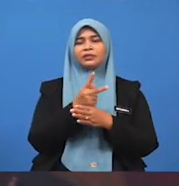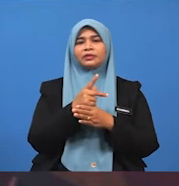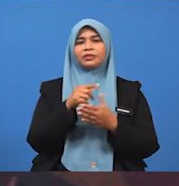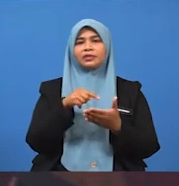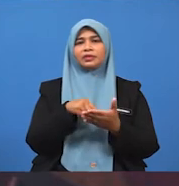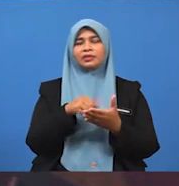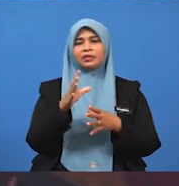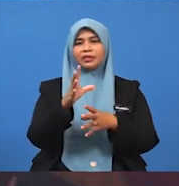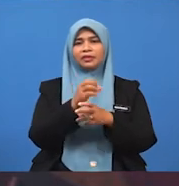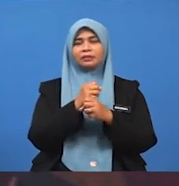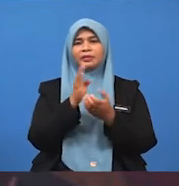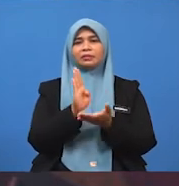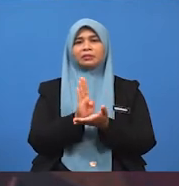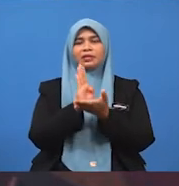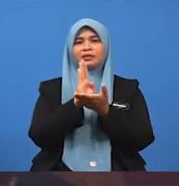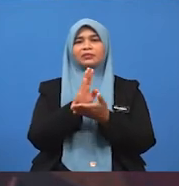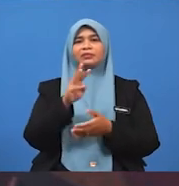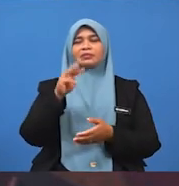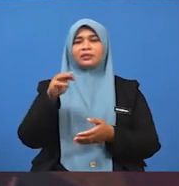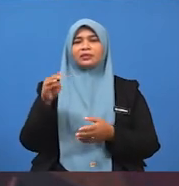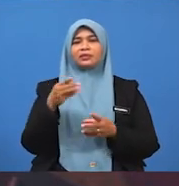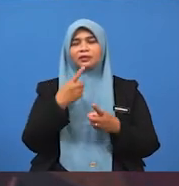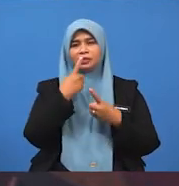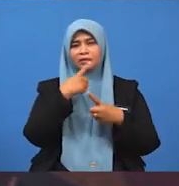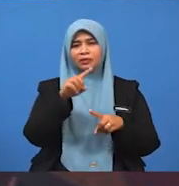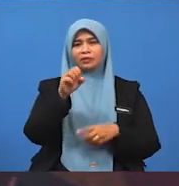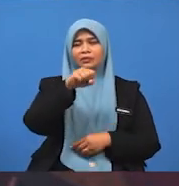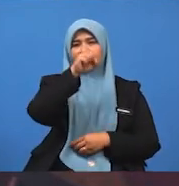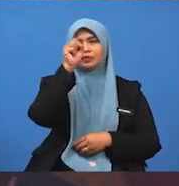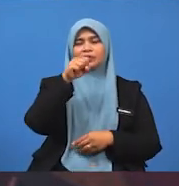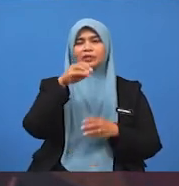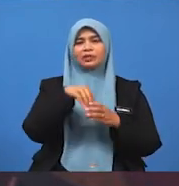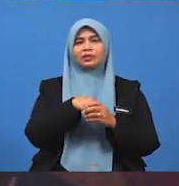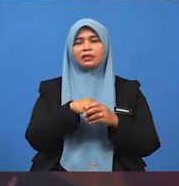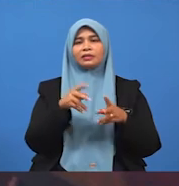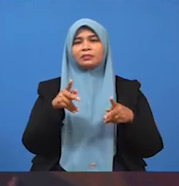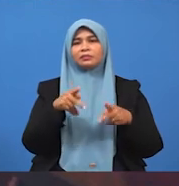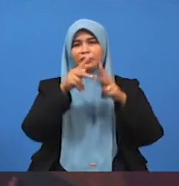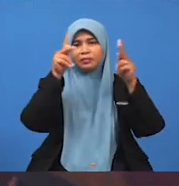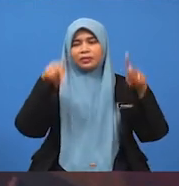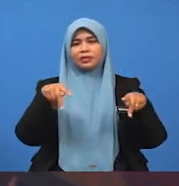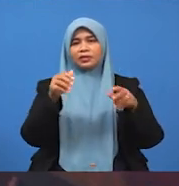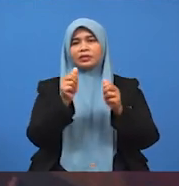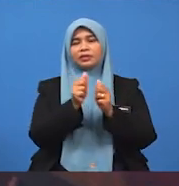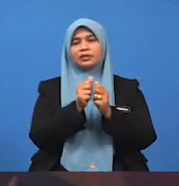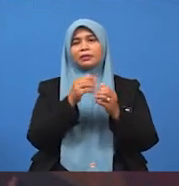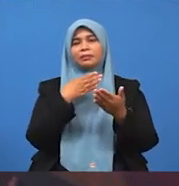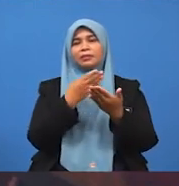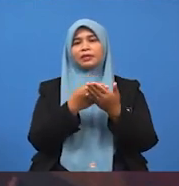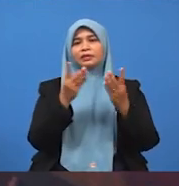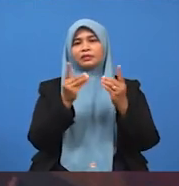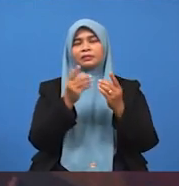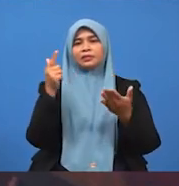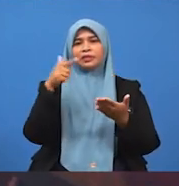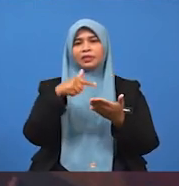Diharapkan perkongsian ini dapat membantu murid-murid menjawab soalan dalam peperiksaan dengan baik. Jumpa